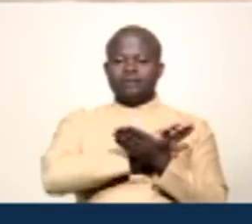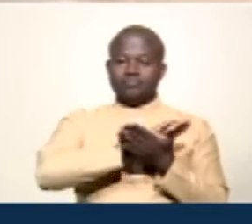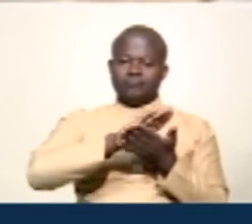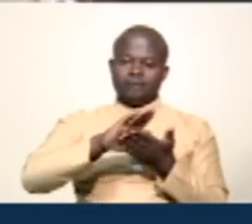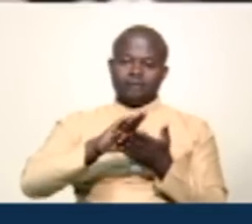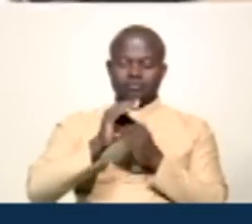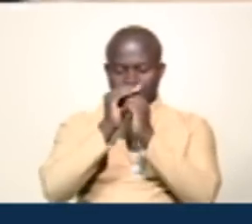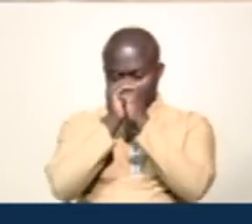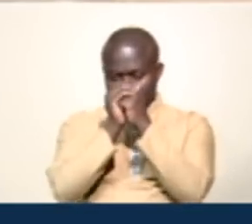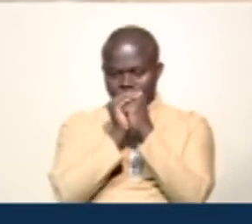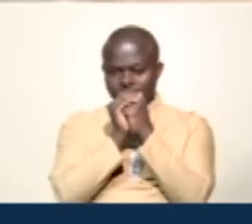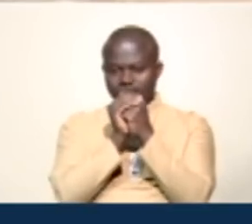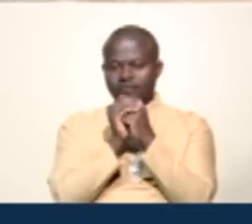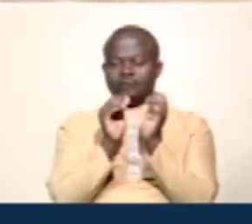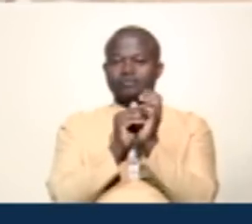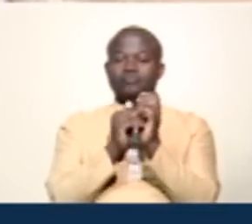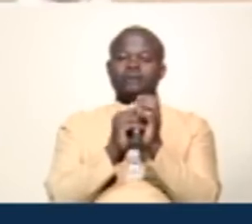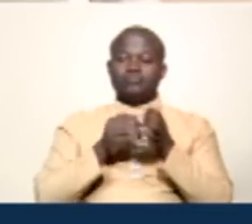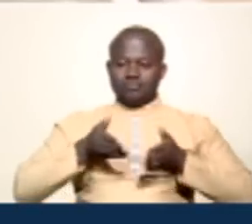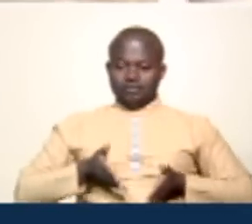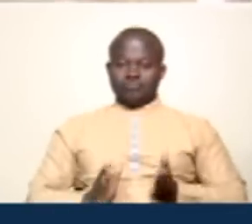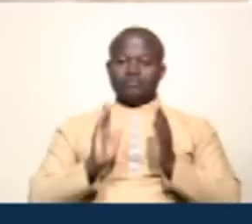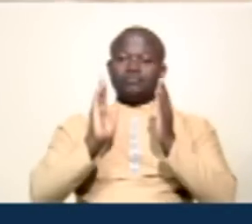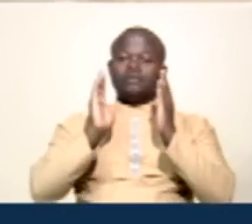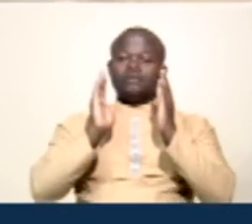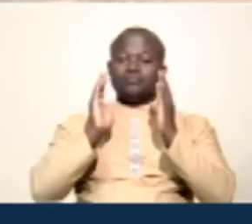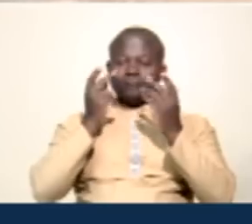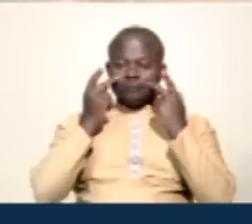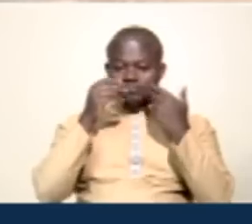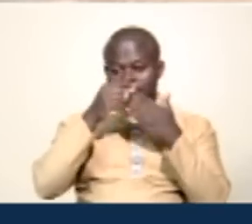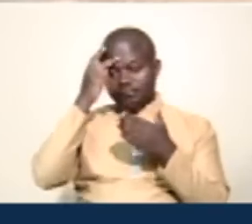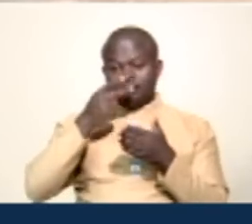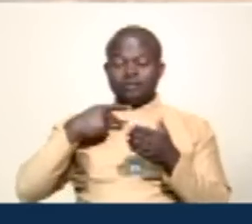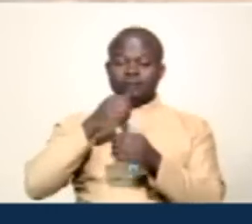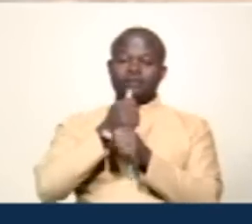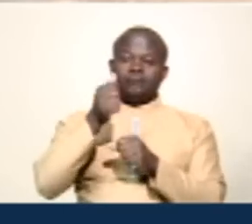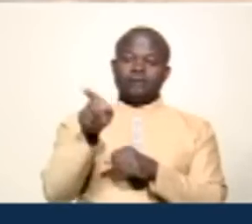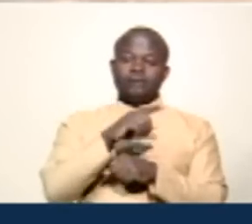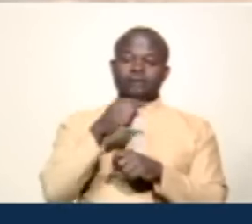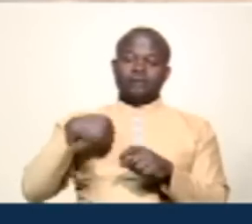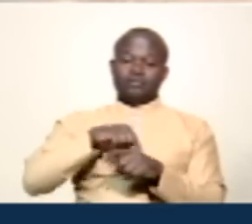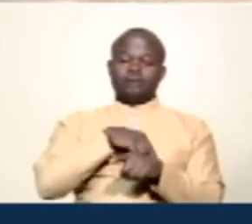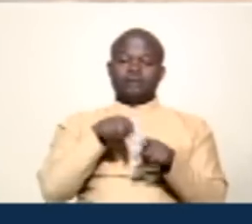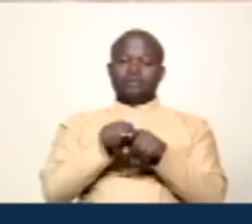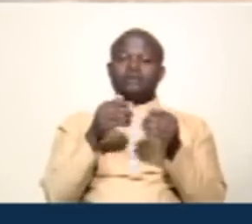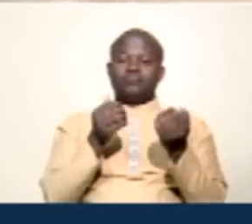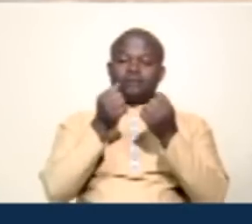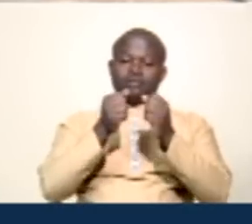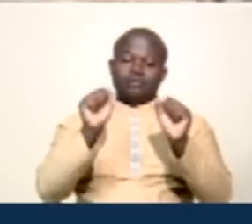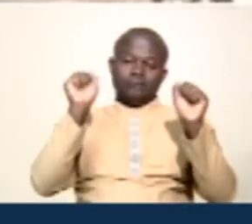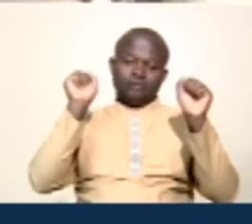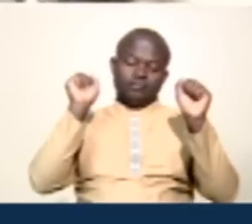no gusenga. Twaje kuvuka dusanga hari ababyeyi bakoze ayo mahano, twebwe nk'abana bacitse ku